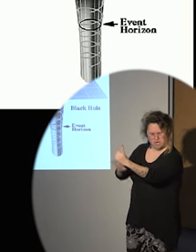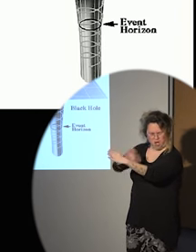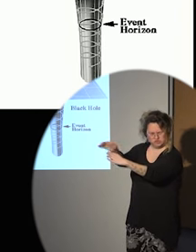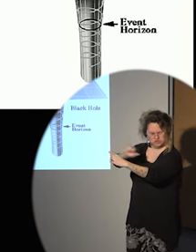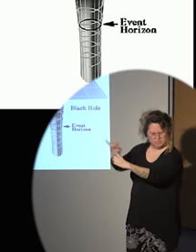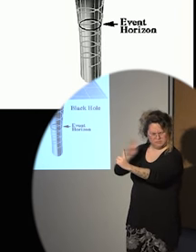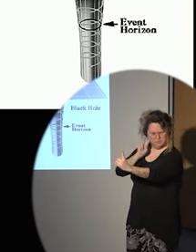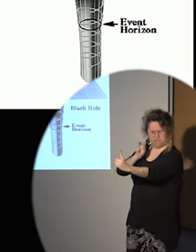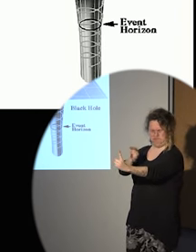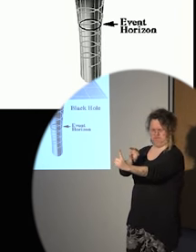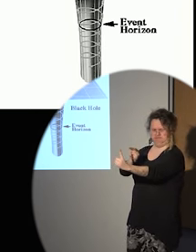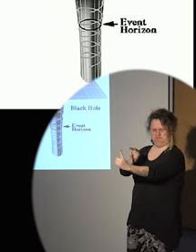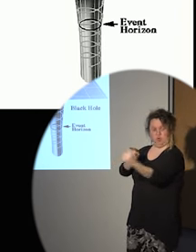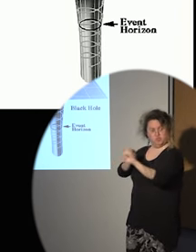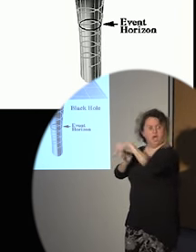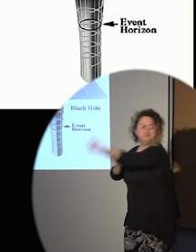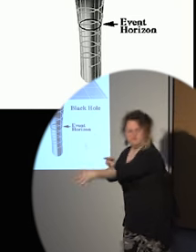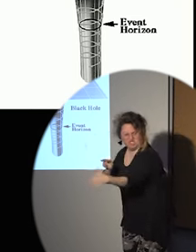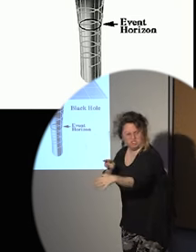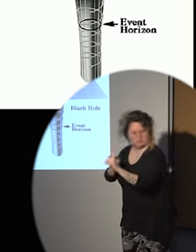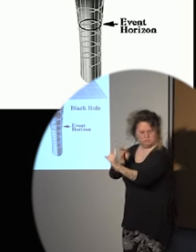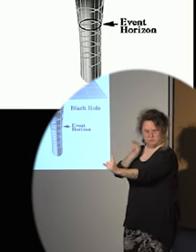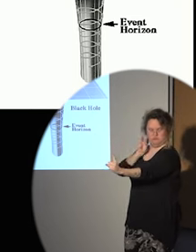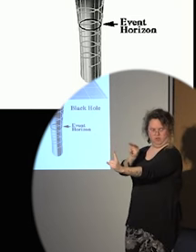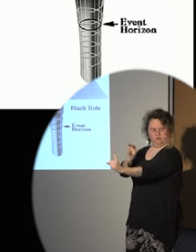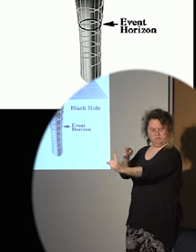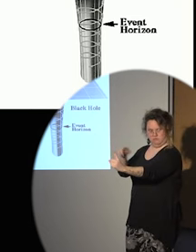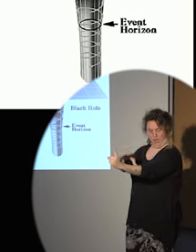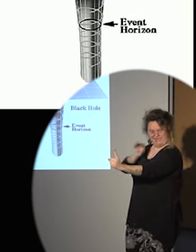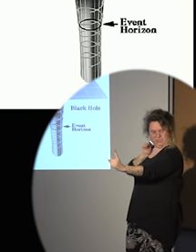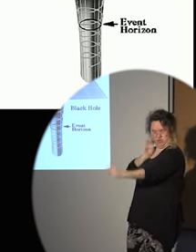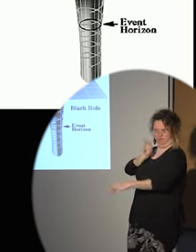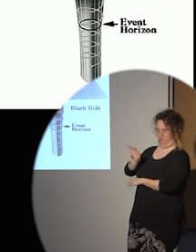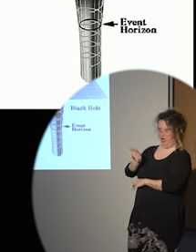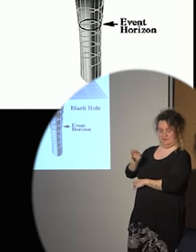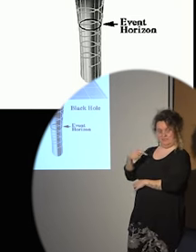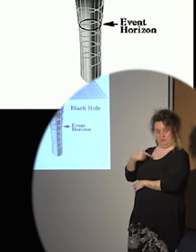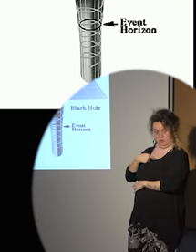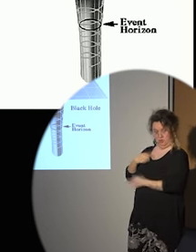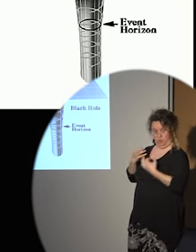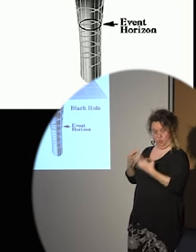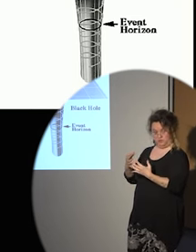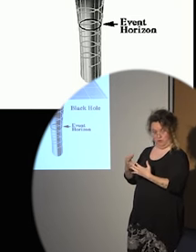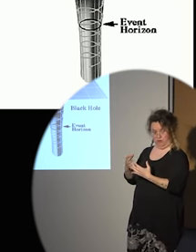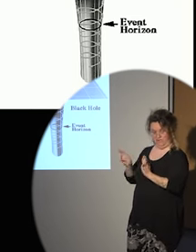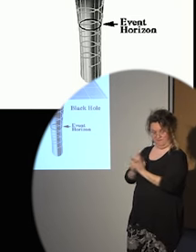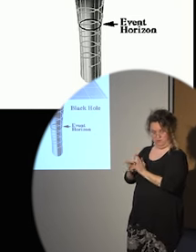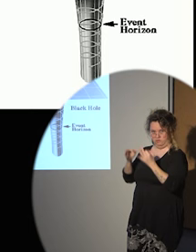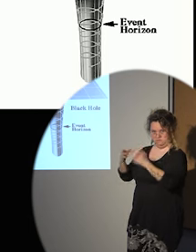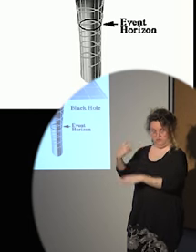y a une contraction des temps, c'est-à-dire qu'il y a un changement de système spatio-temporel, au point